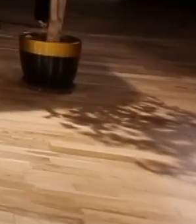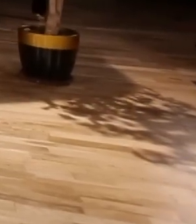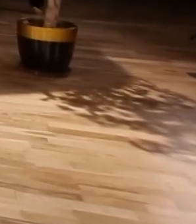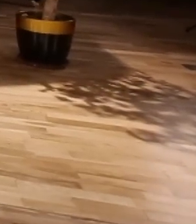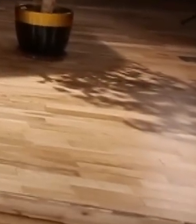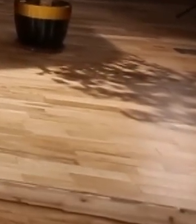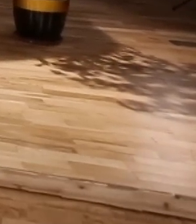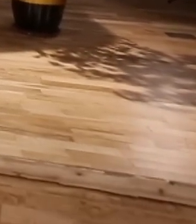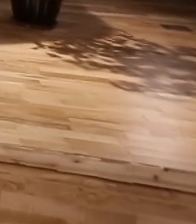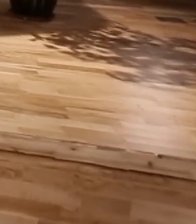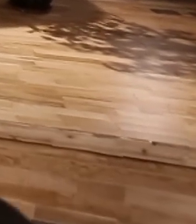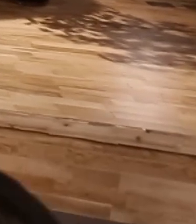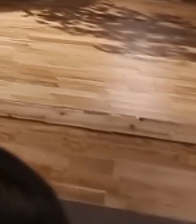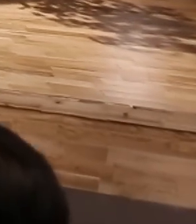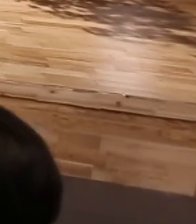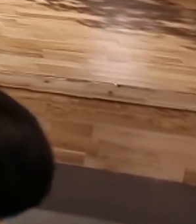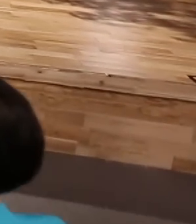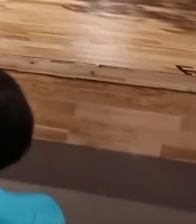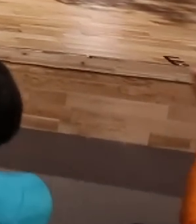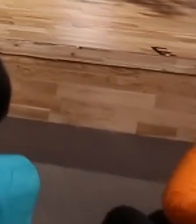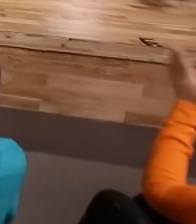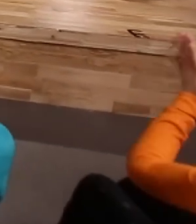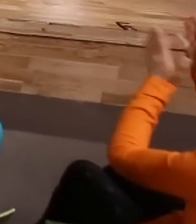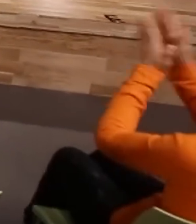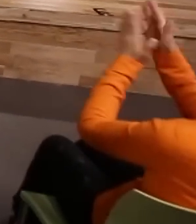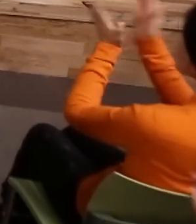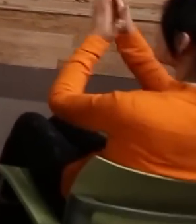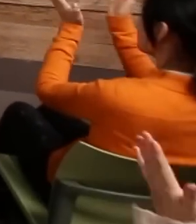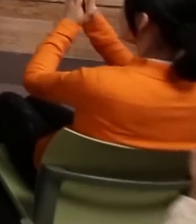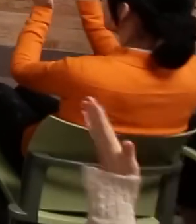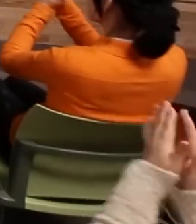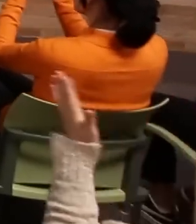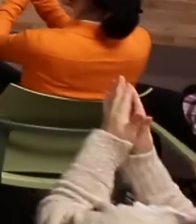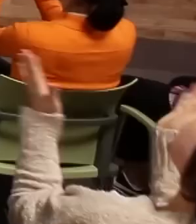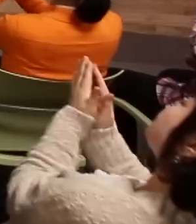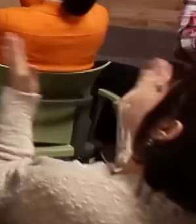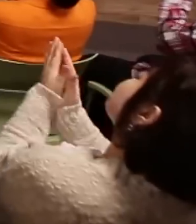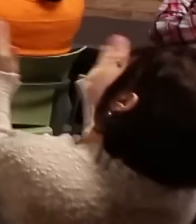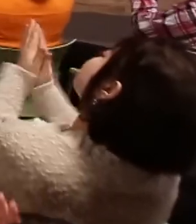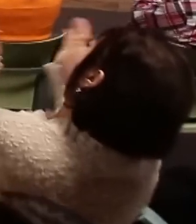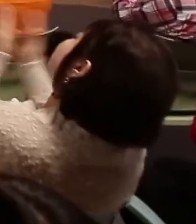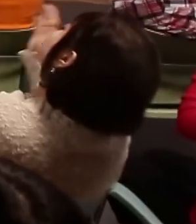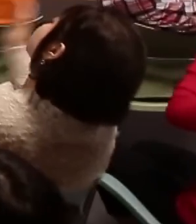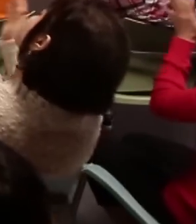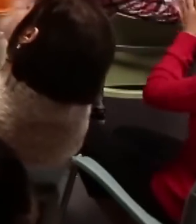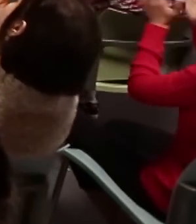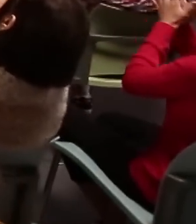강연자가 강의를 마치고 퇴장합니다.